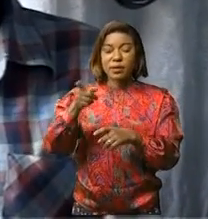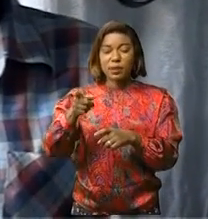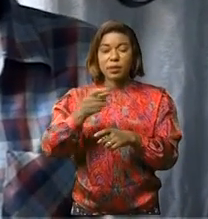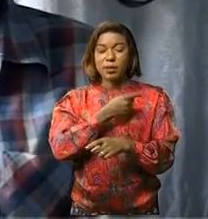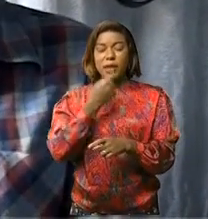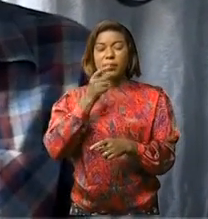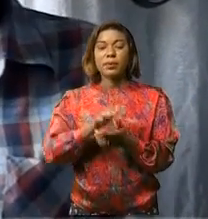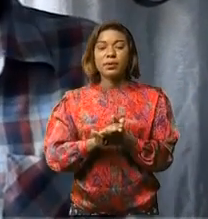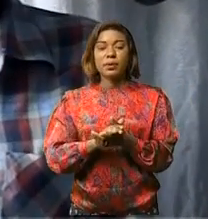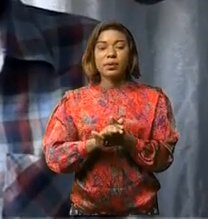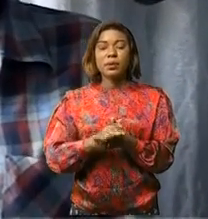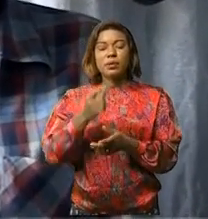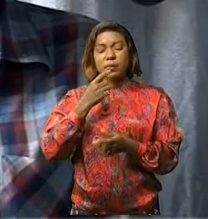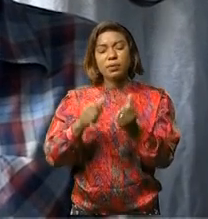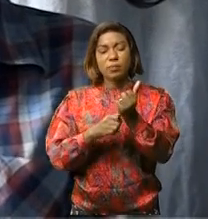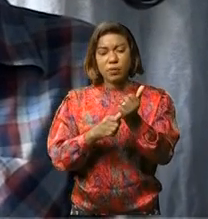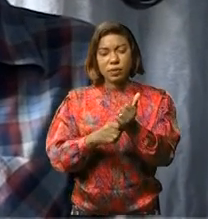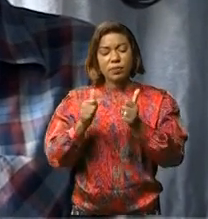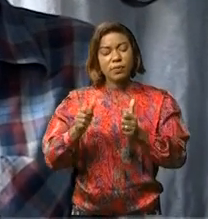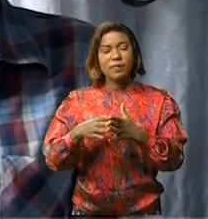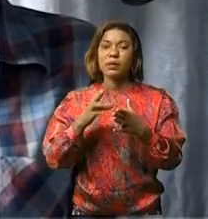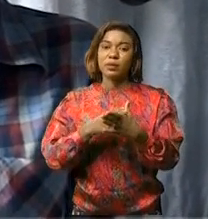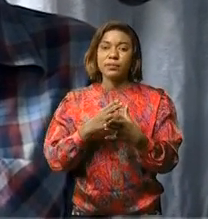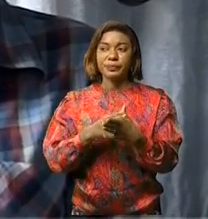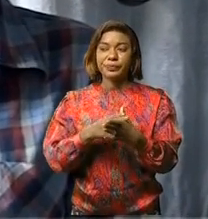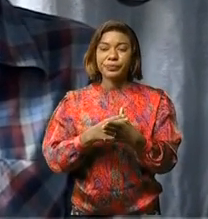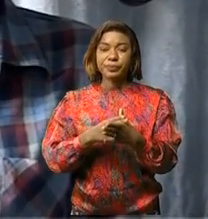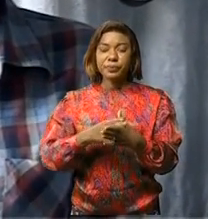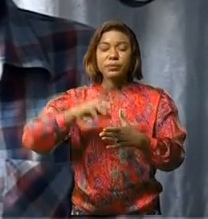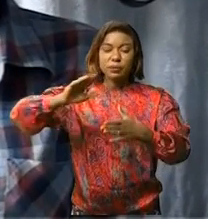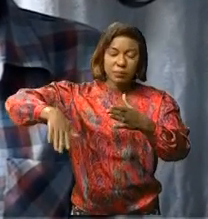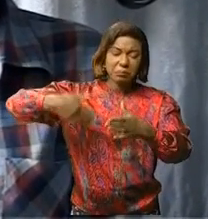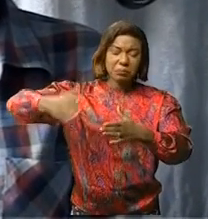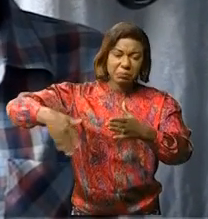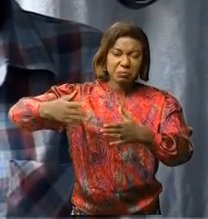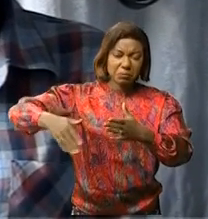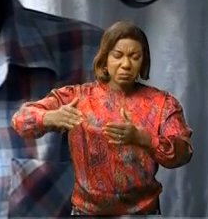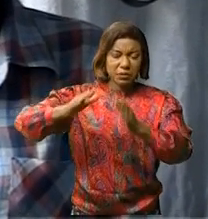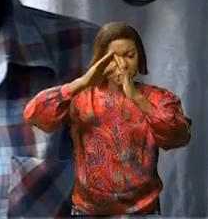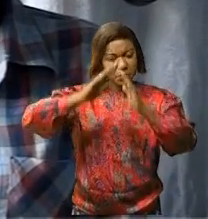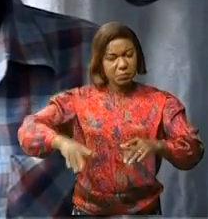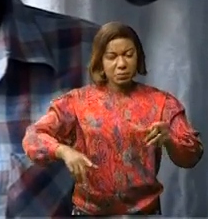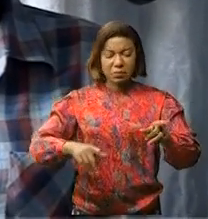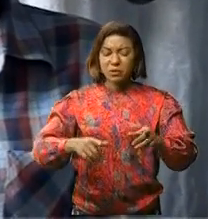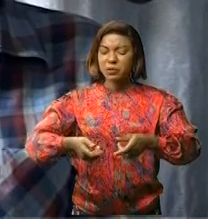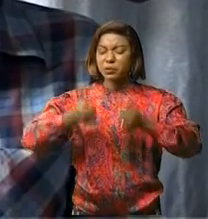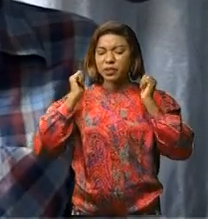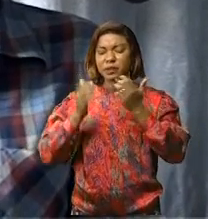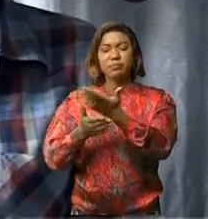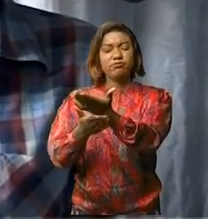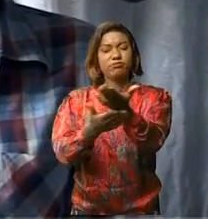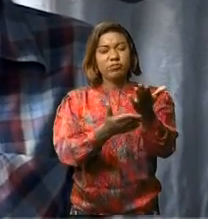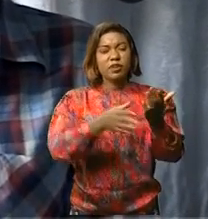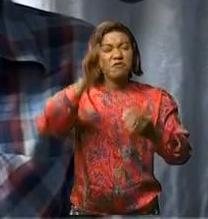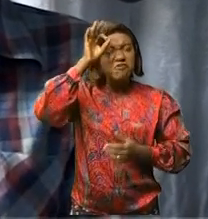avec handicap, mais je vis. Me mettre comme ça à la maison, ce n'est pas bien. Je ne dois pas commander.